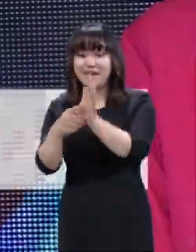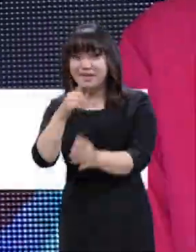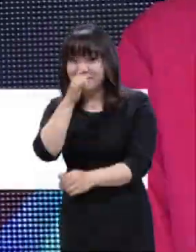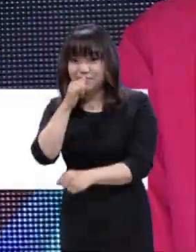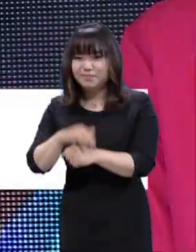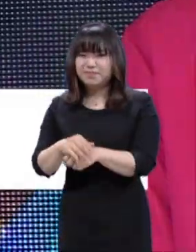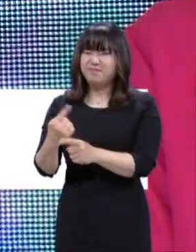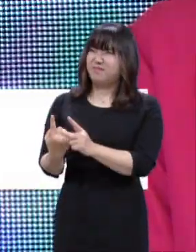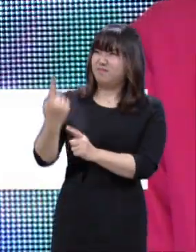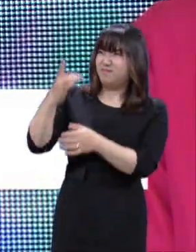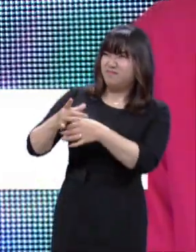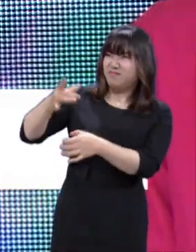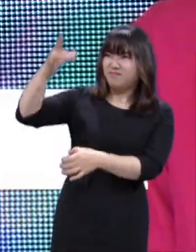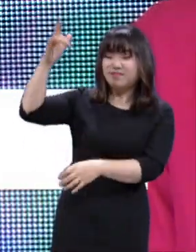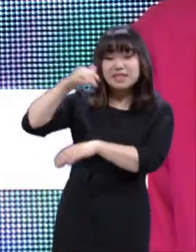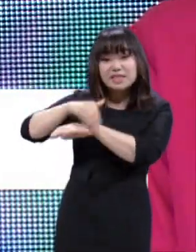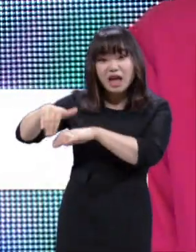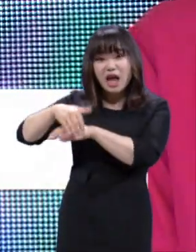고층으로 기획됐던